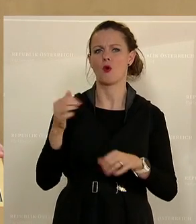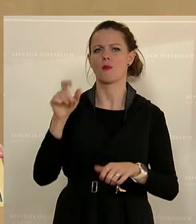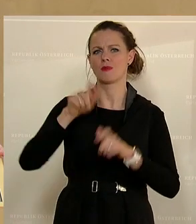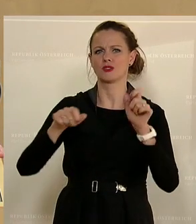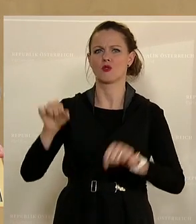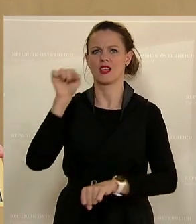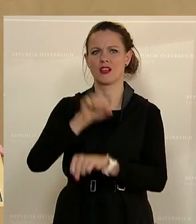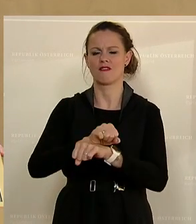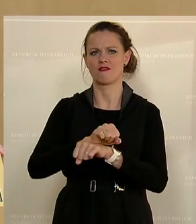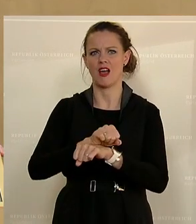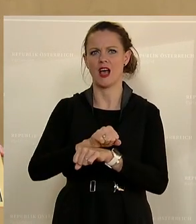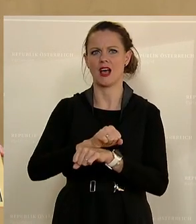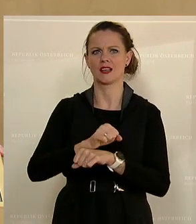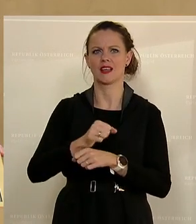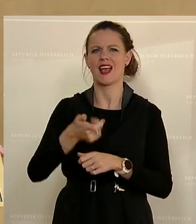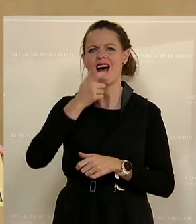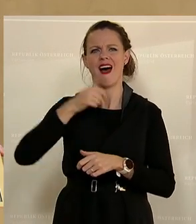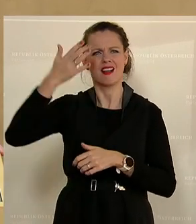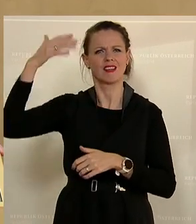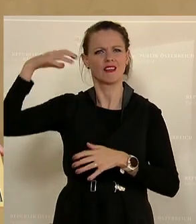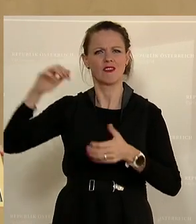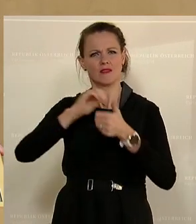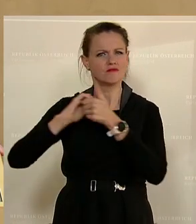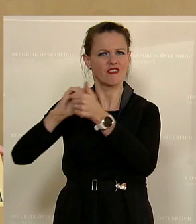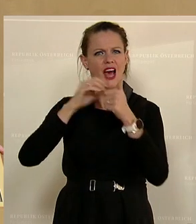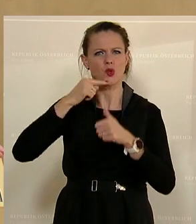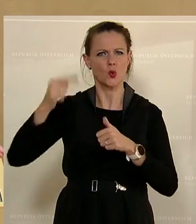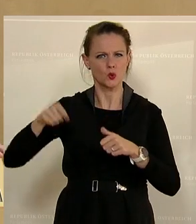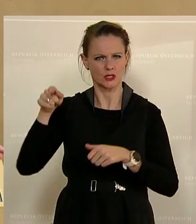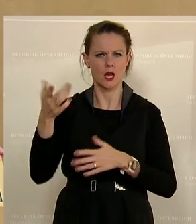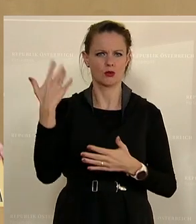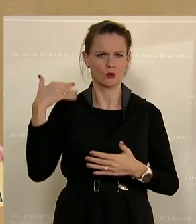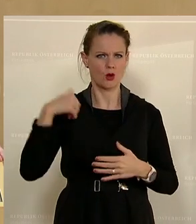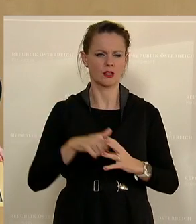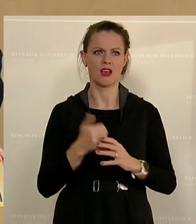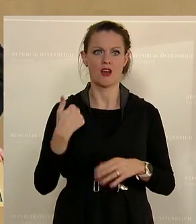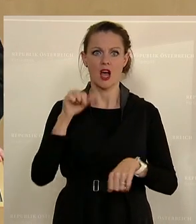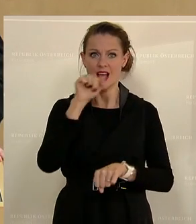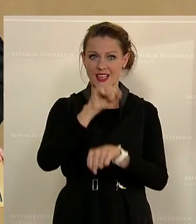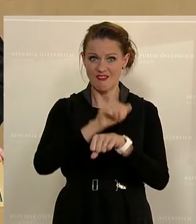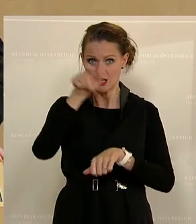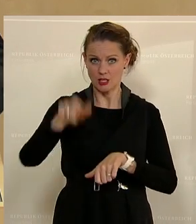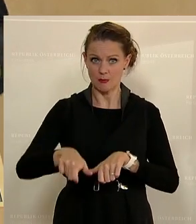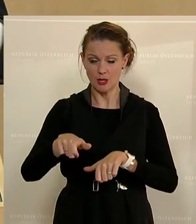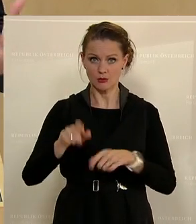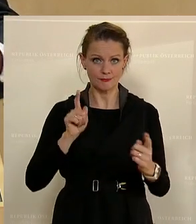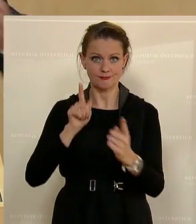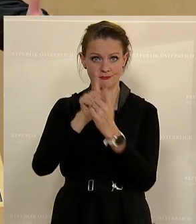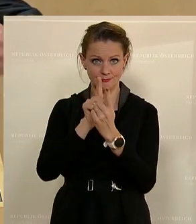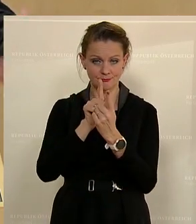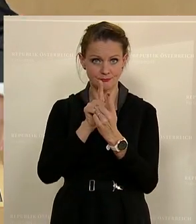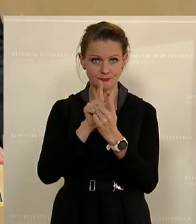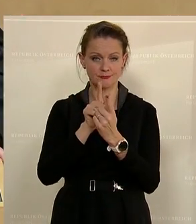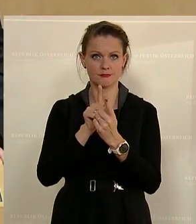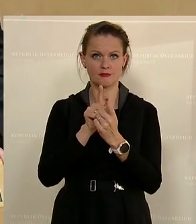war ein berührender Moment, dass viele Jahre später einer der Gefangenen, ich ihm begegnet bin, und wir sozusagen